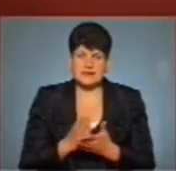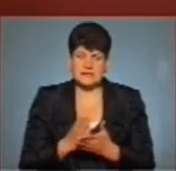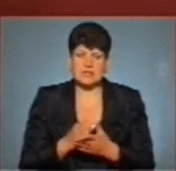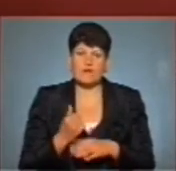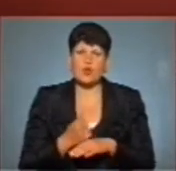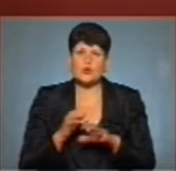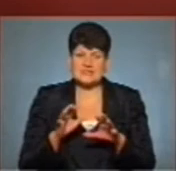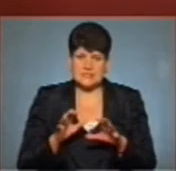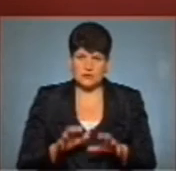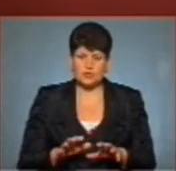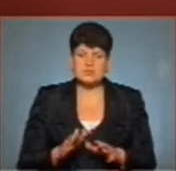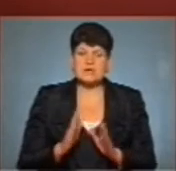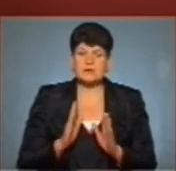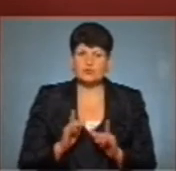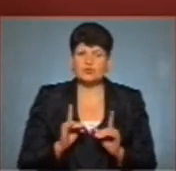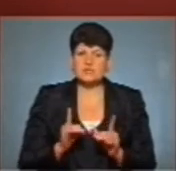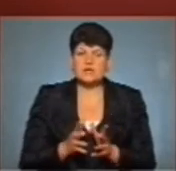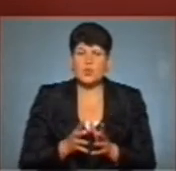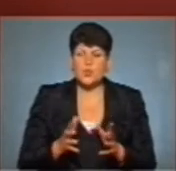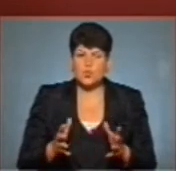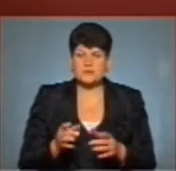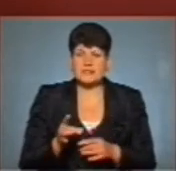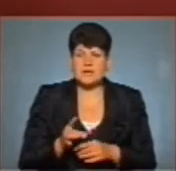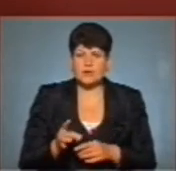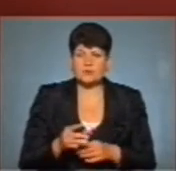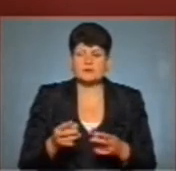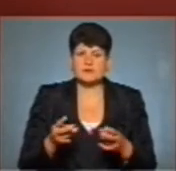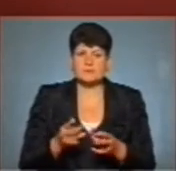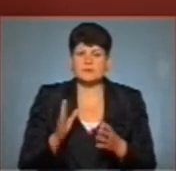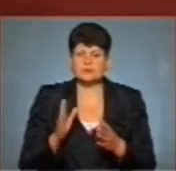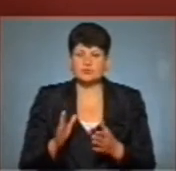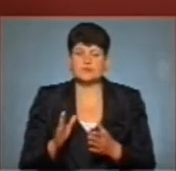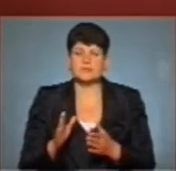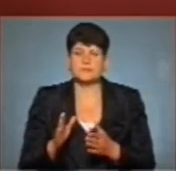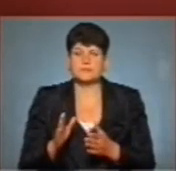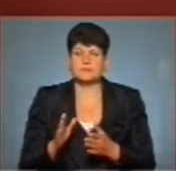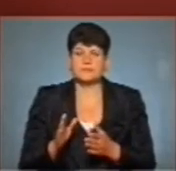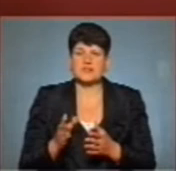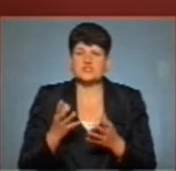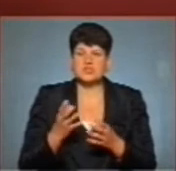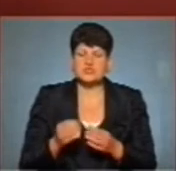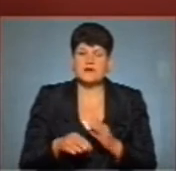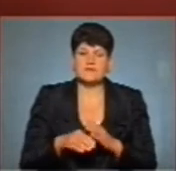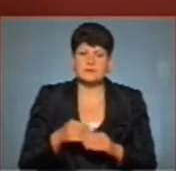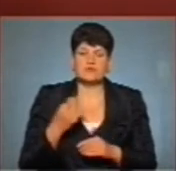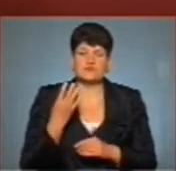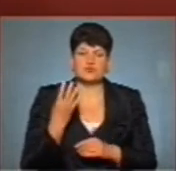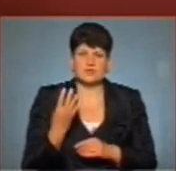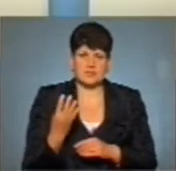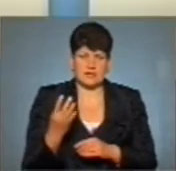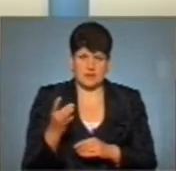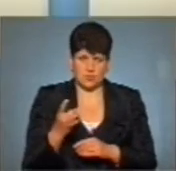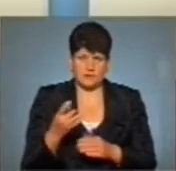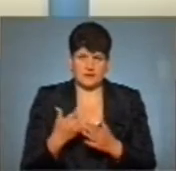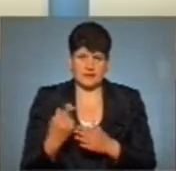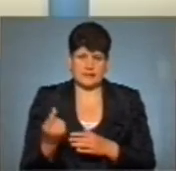тоді, відповідно, будуть тільки укрупнені райони, і прийдеться призначати ще вибори в 4, якщо залишиться 4 райони, наприклад, на